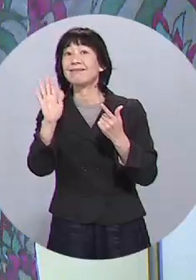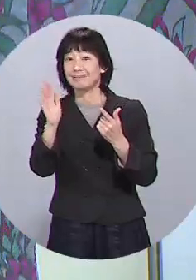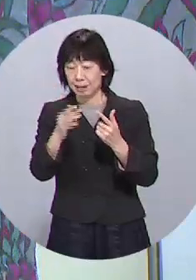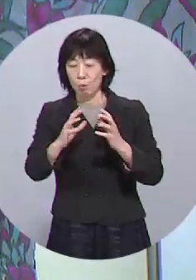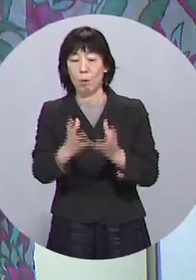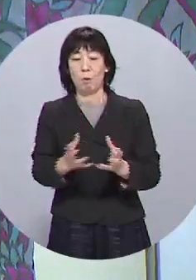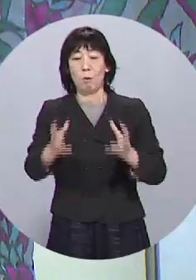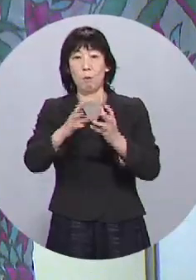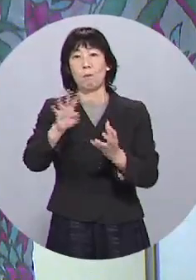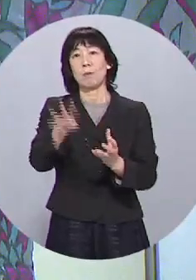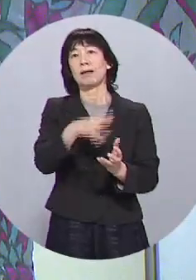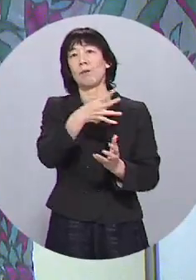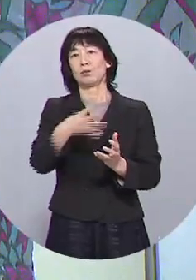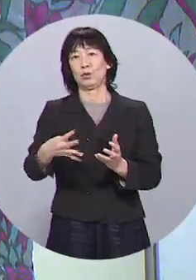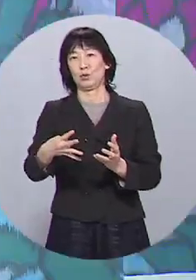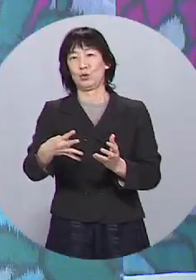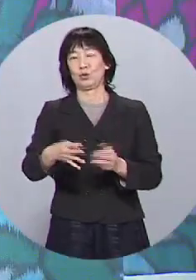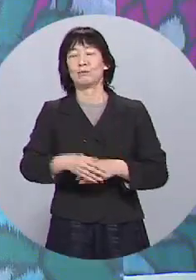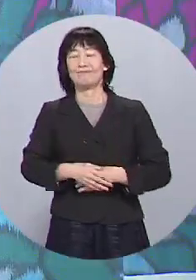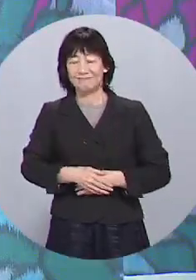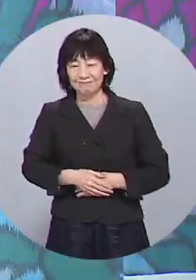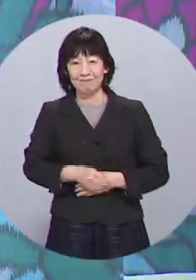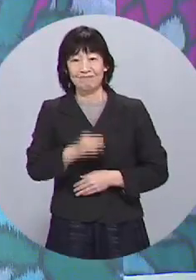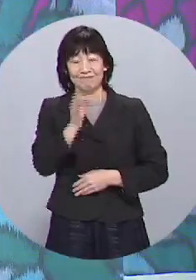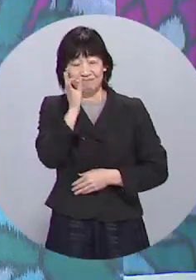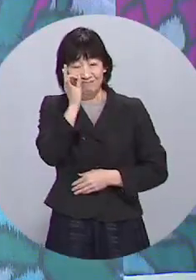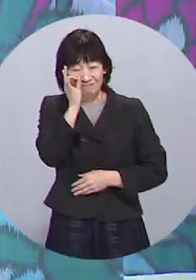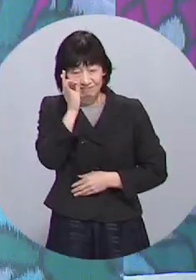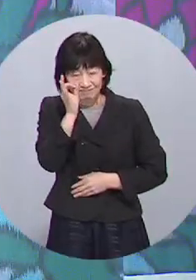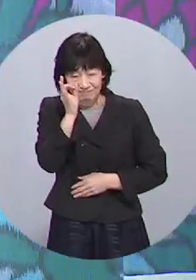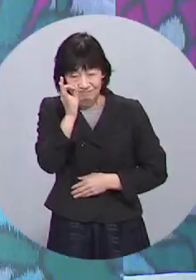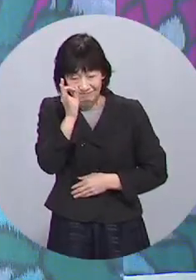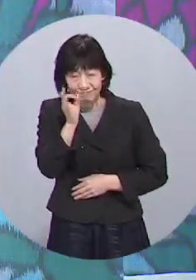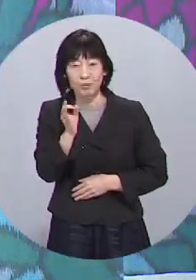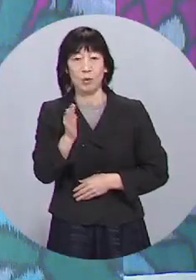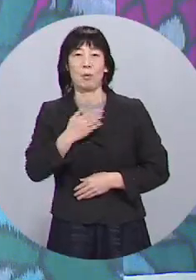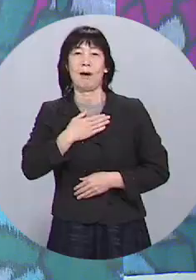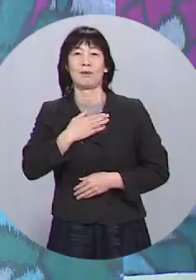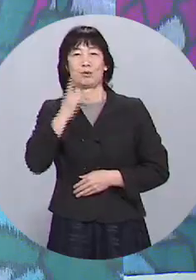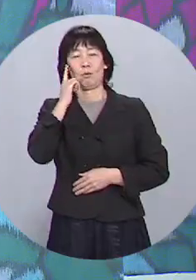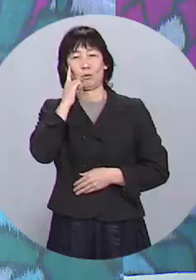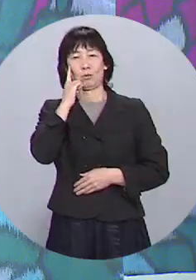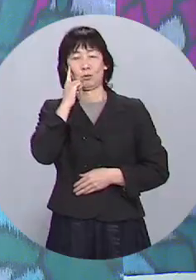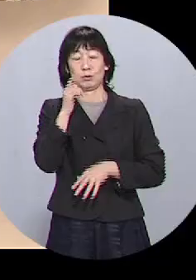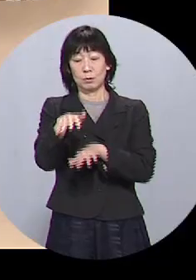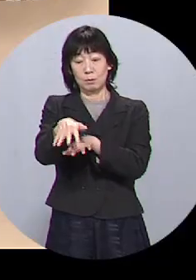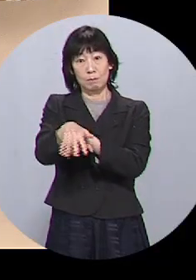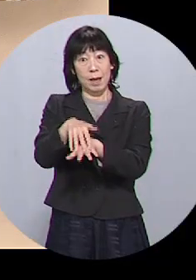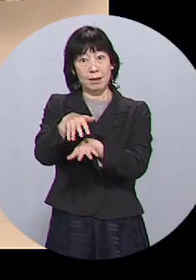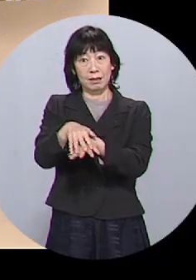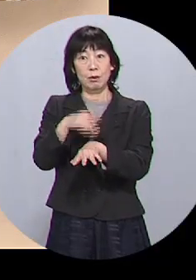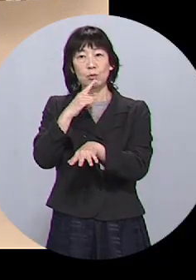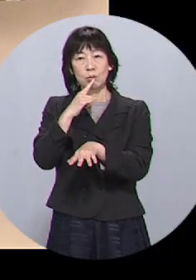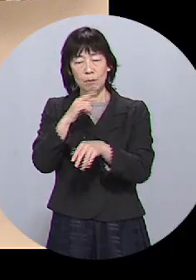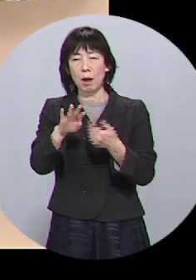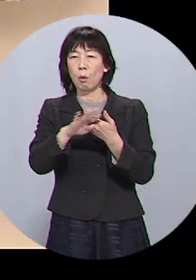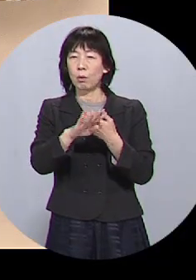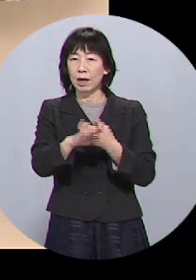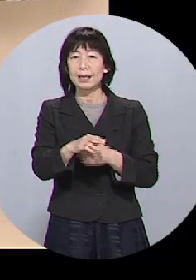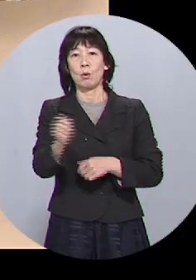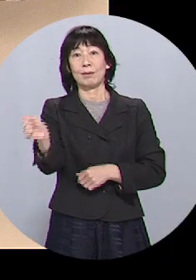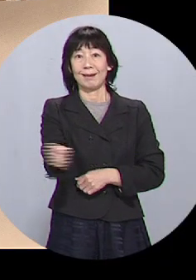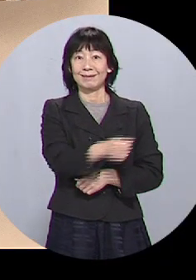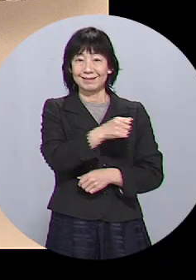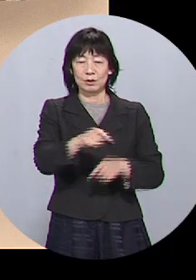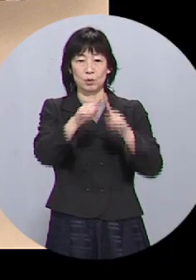とは違う色合いになっているので、はいはい、よく見てるとパイナップルですね。メイセン割とそういう他にもですね、テニスラ